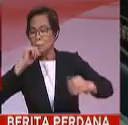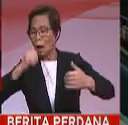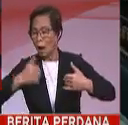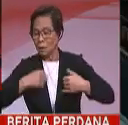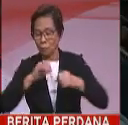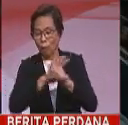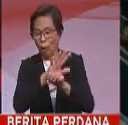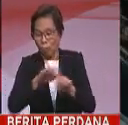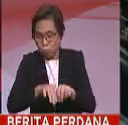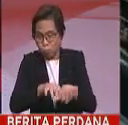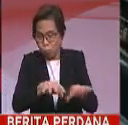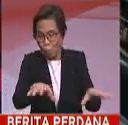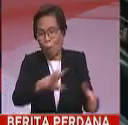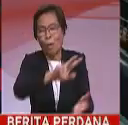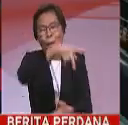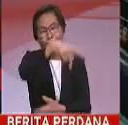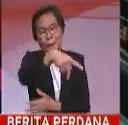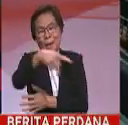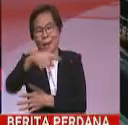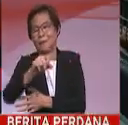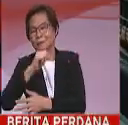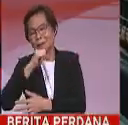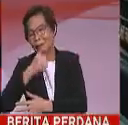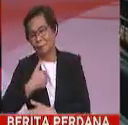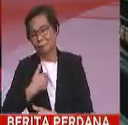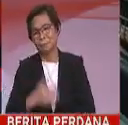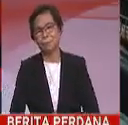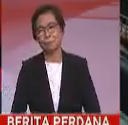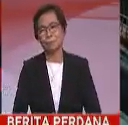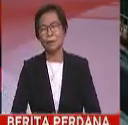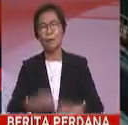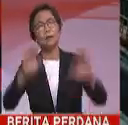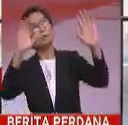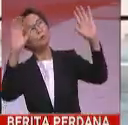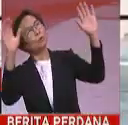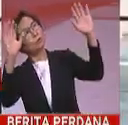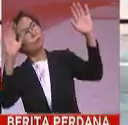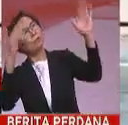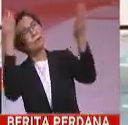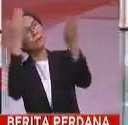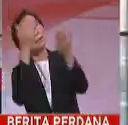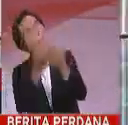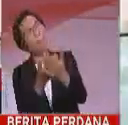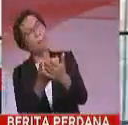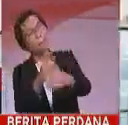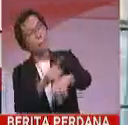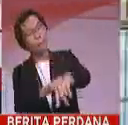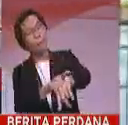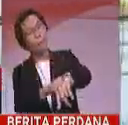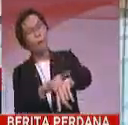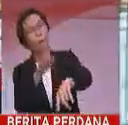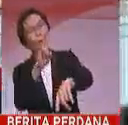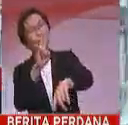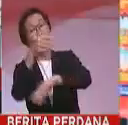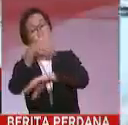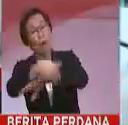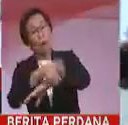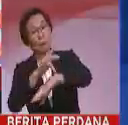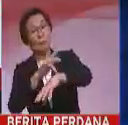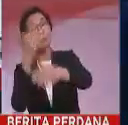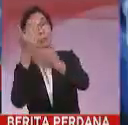penularan COVID-19 di pusat pemindahan sementara. Keadaan cuaca setakat sehingga pukul 7 malam tadi